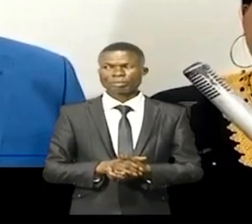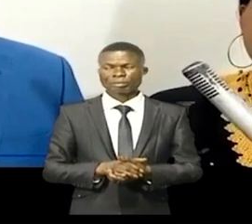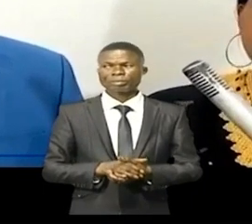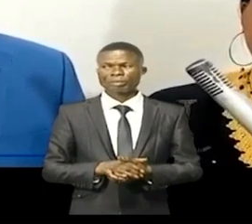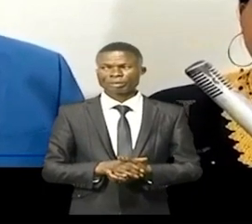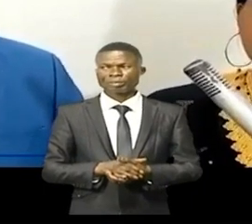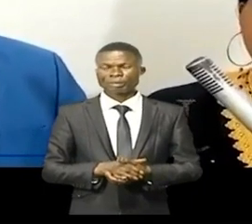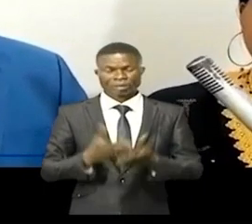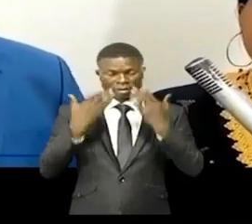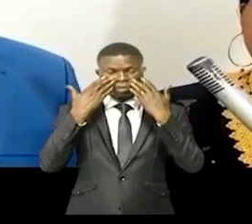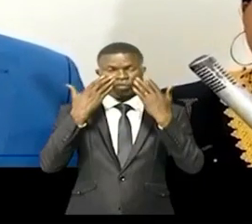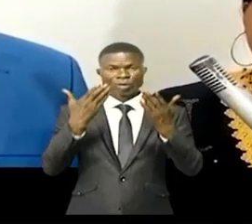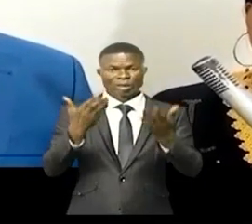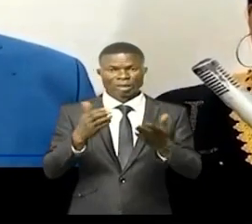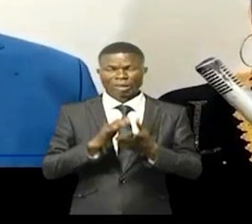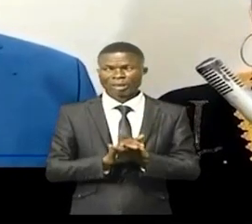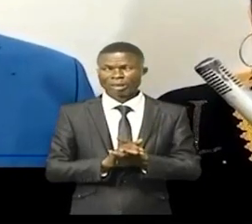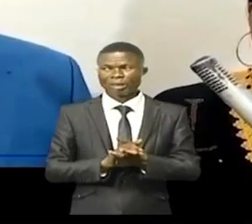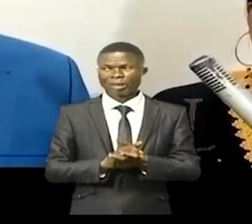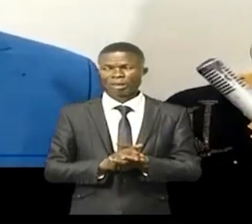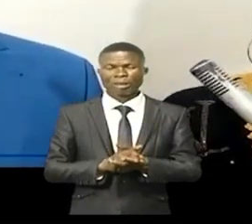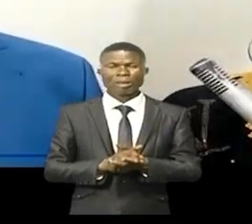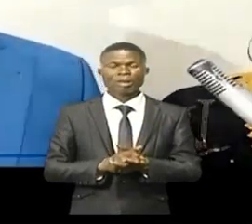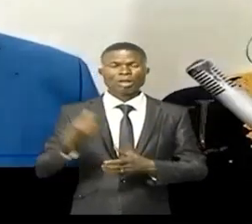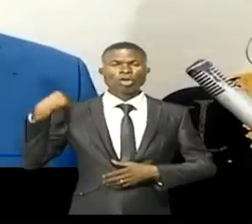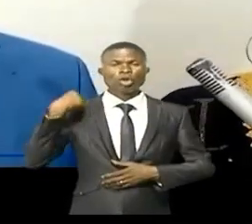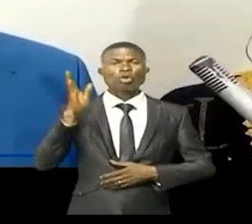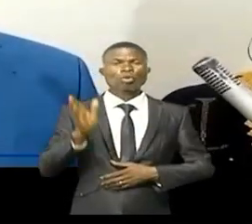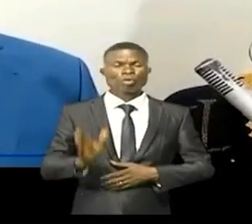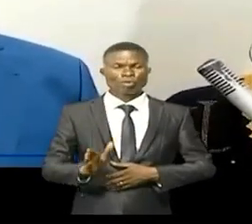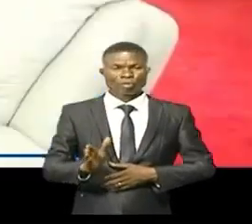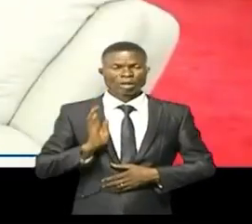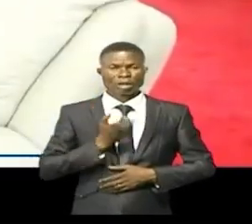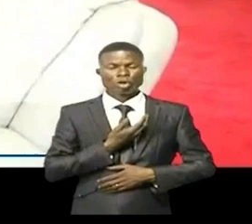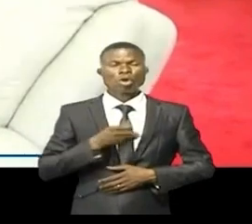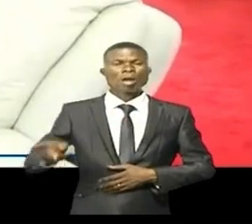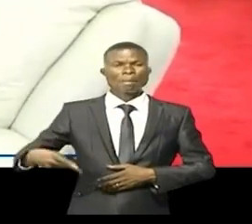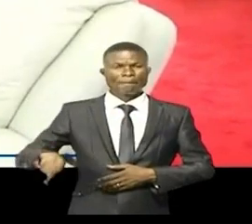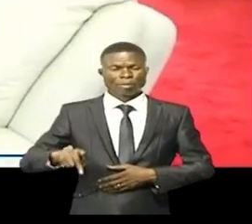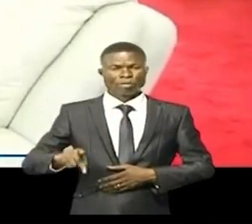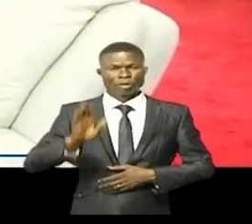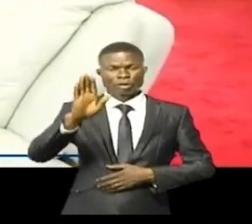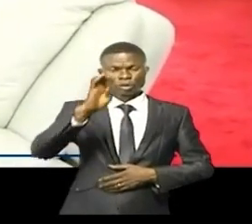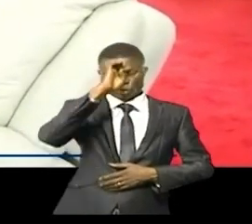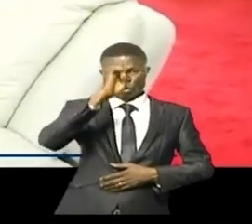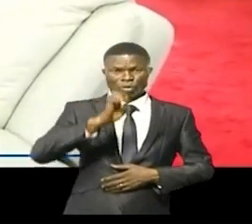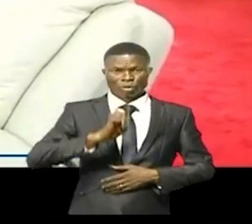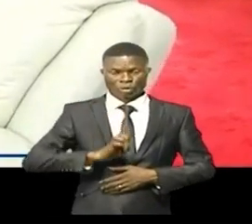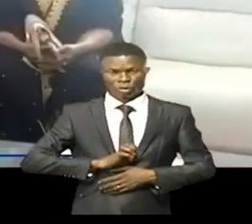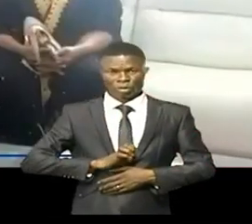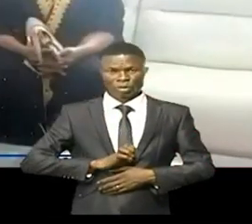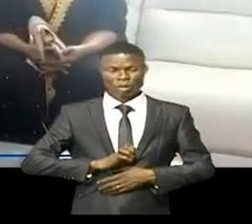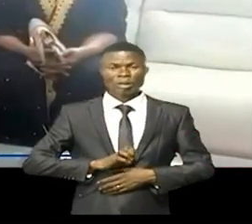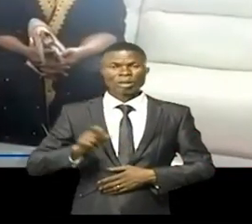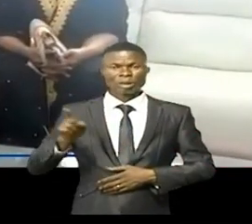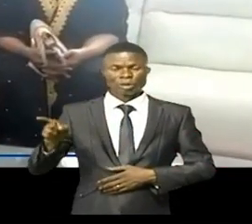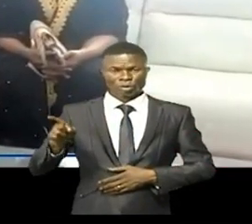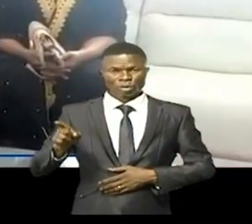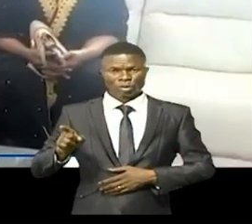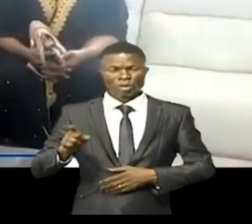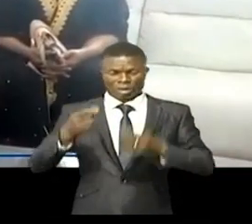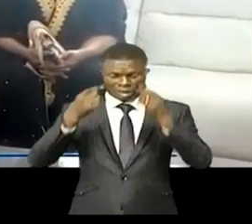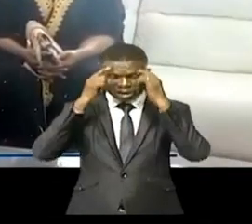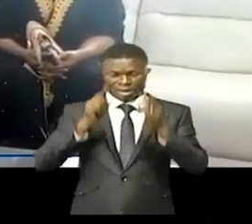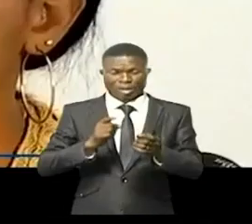Palata. Et voilà. En tout cas, le gouverneur de notre province, son Excellence Justin Luemba, vient de prendre la